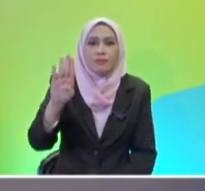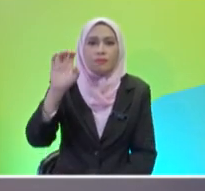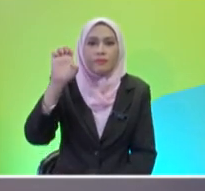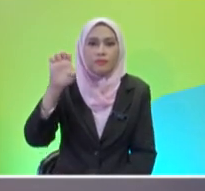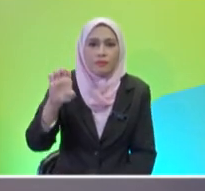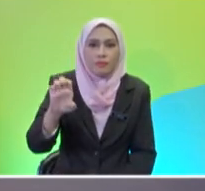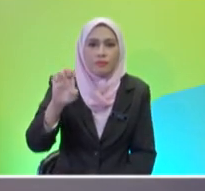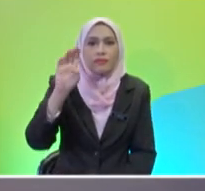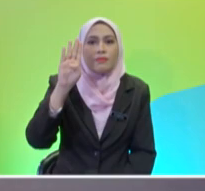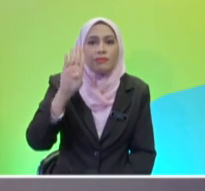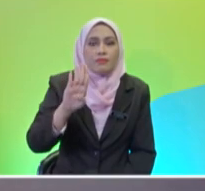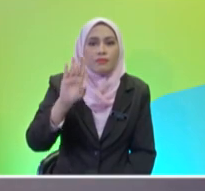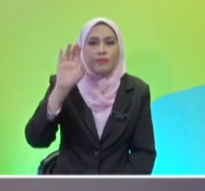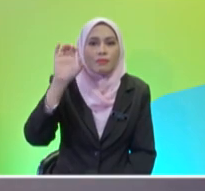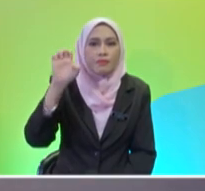B-L-A